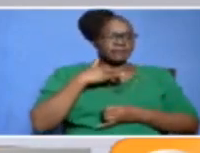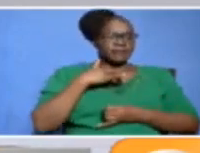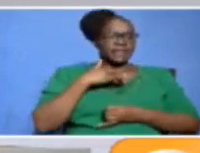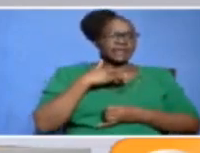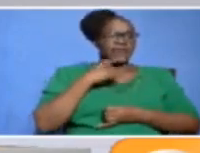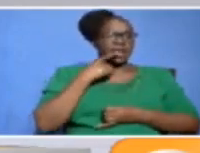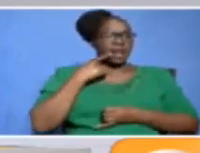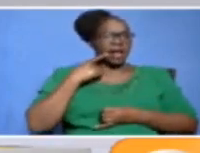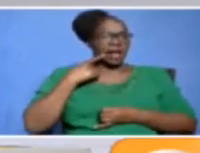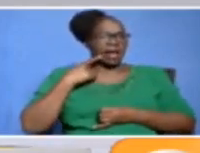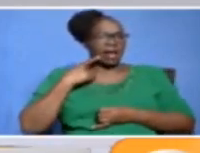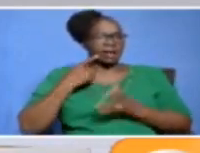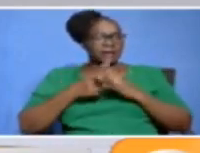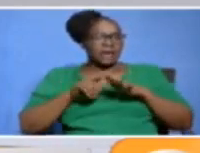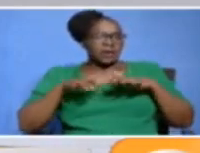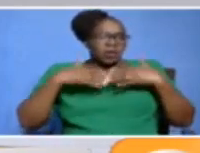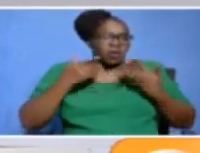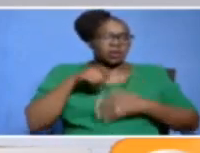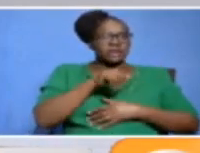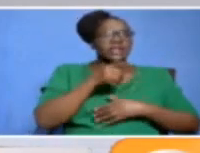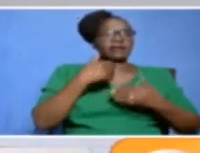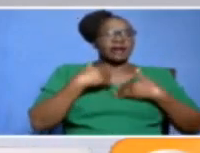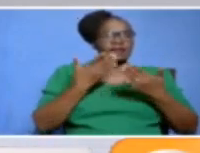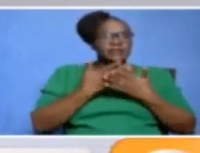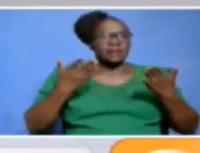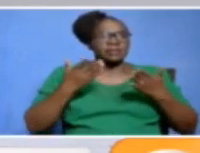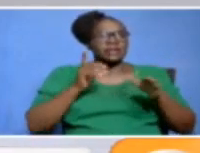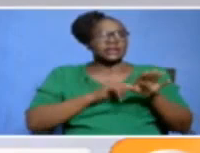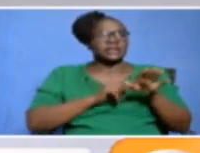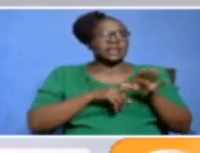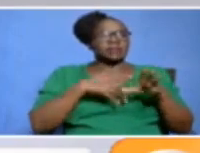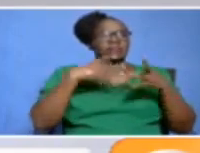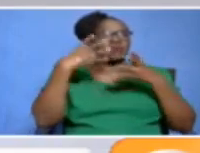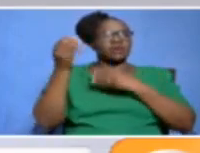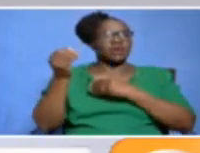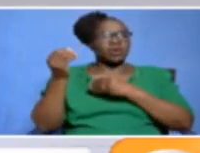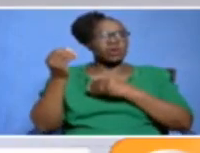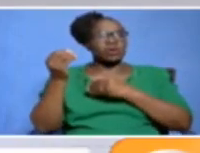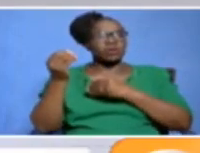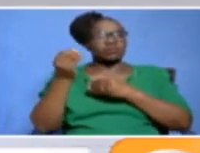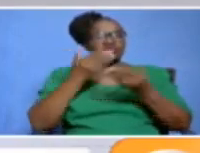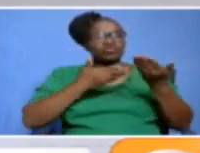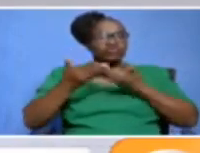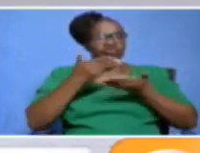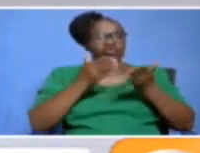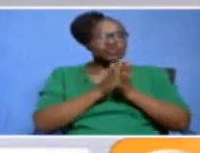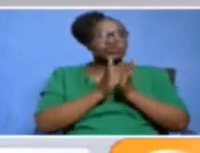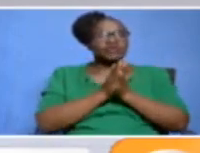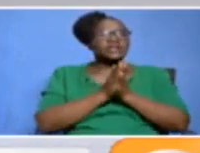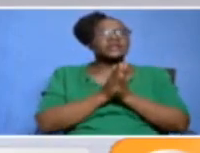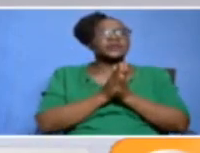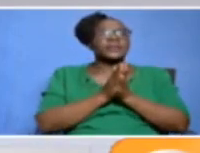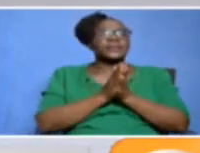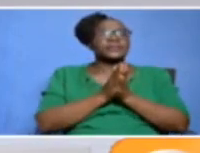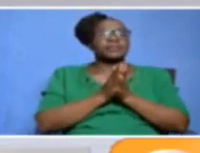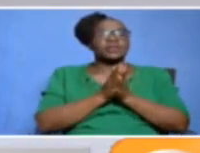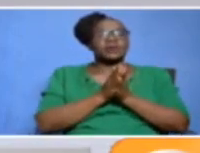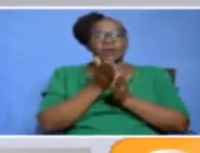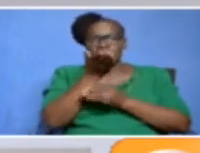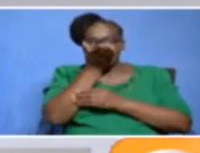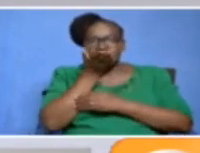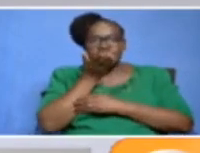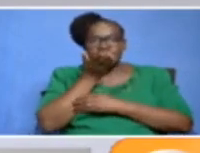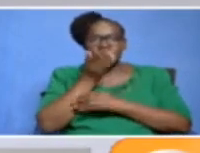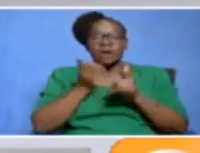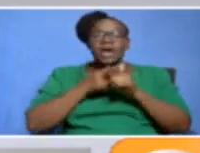anafanya, ama alikwenda kwa tambiko zake huko. Alipokwenda kwenye zile tambiko akaambiwa na wale wachai wake na waganga wake, nenda zako nyumbani, yule msichana